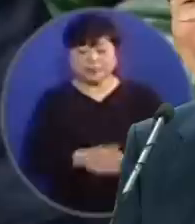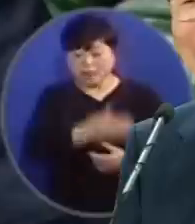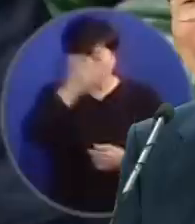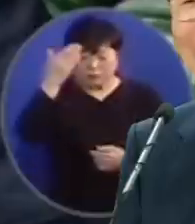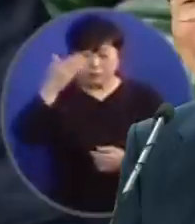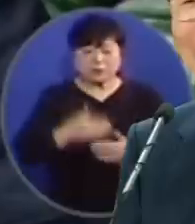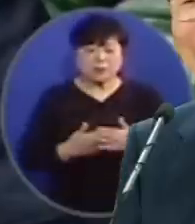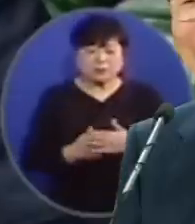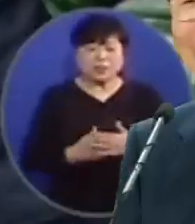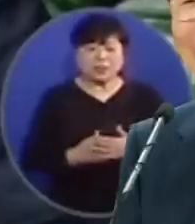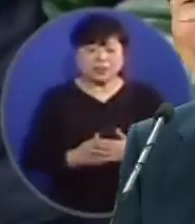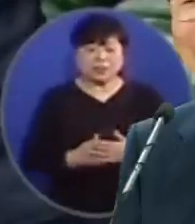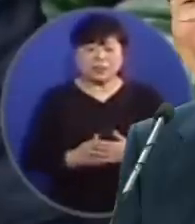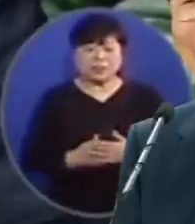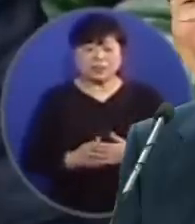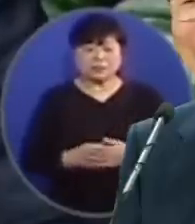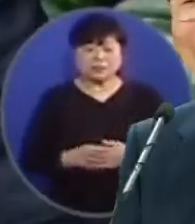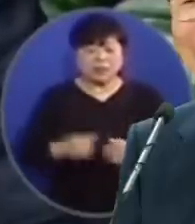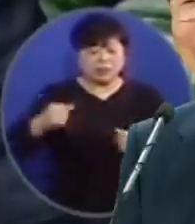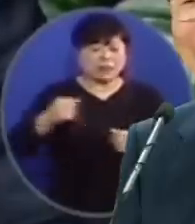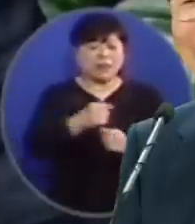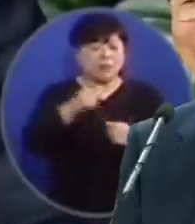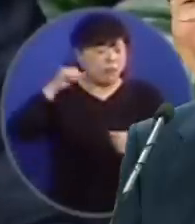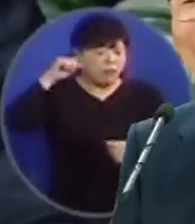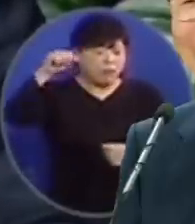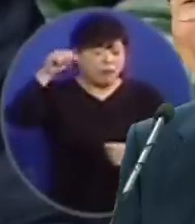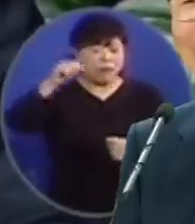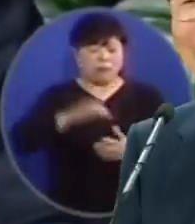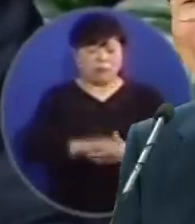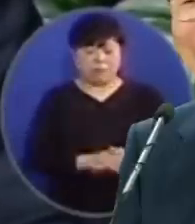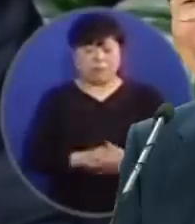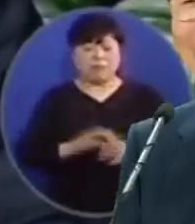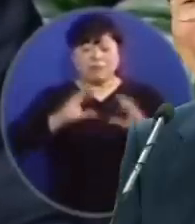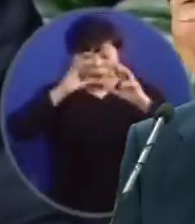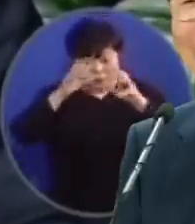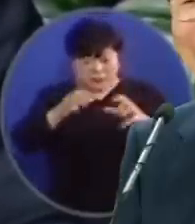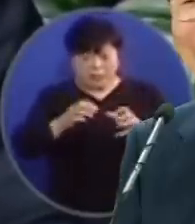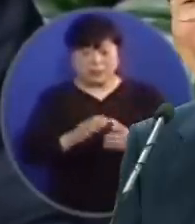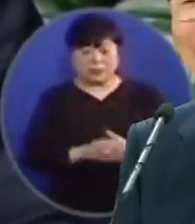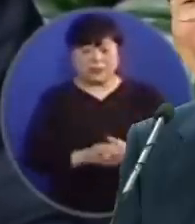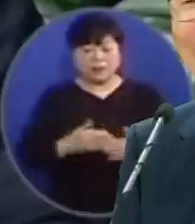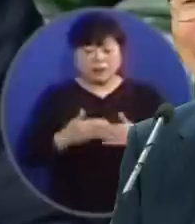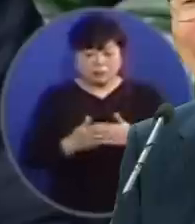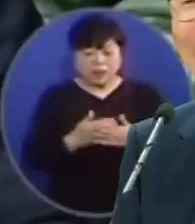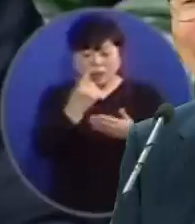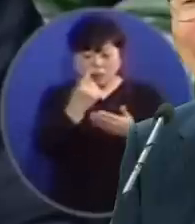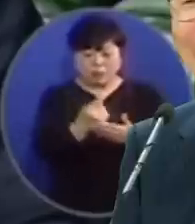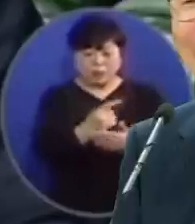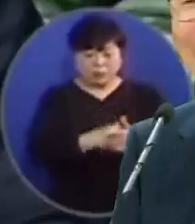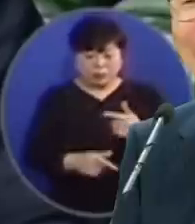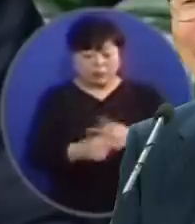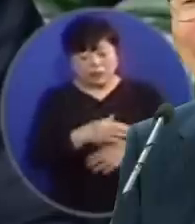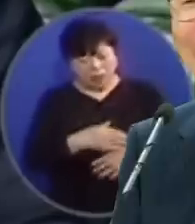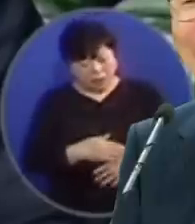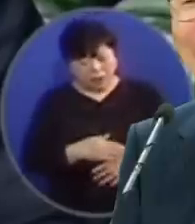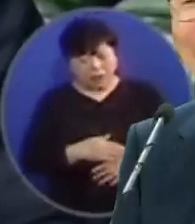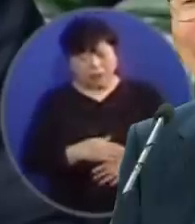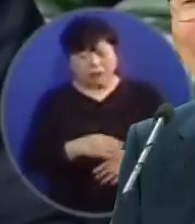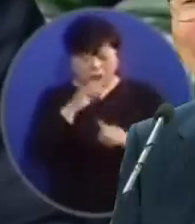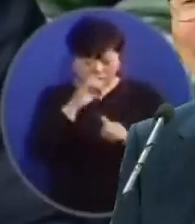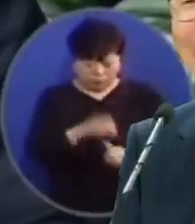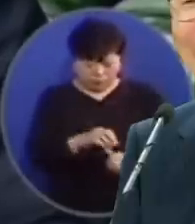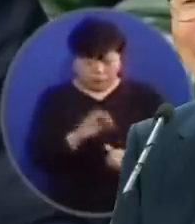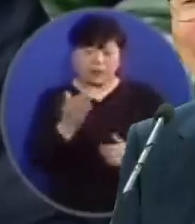젊은이들이 불안하니까 밖에 나가서 데모하지 않아요? 이 세상에 불안이 다가오면 점점 약해지고 위축이 되는